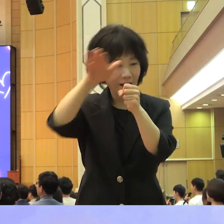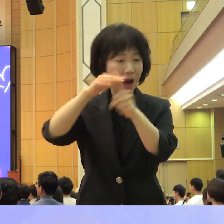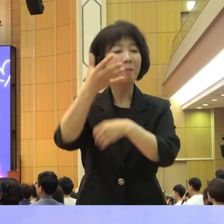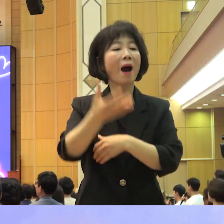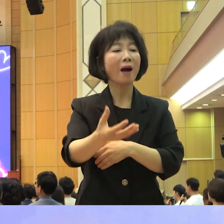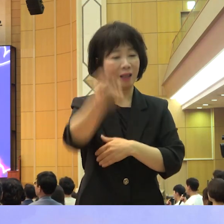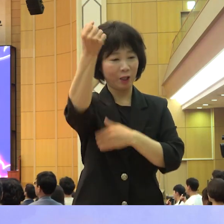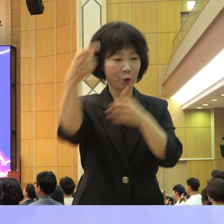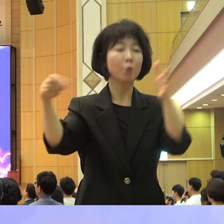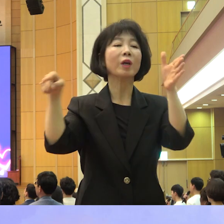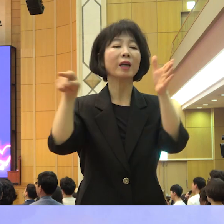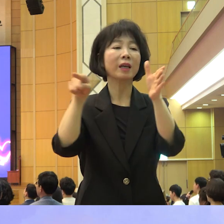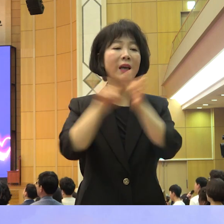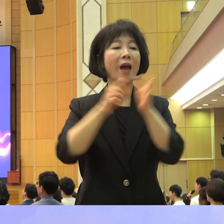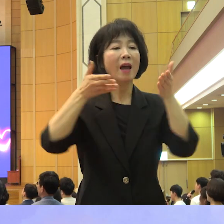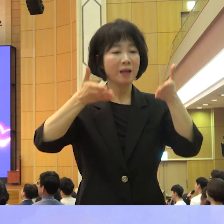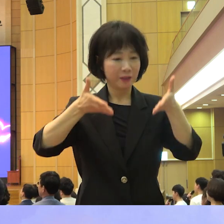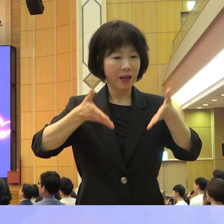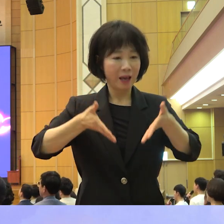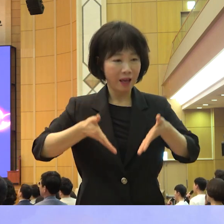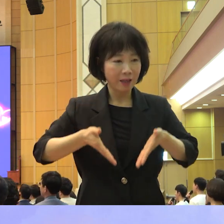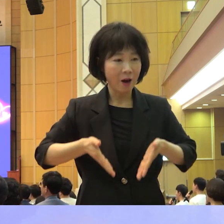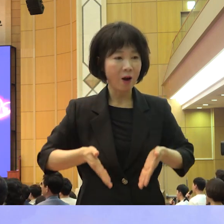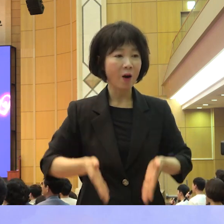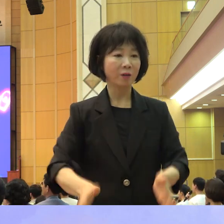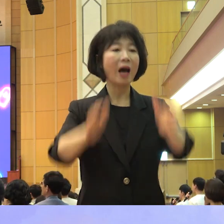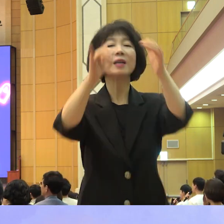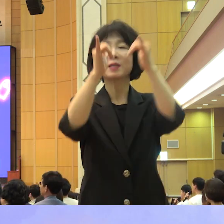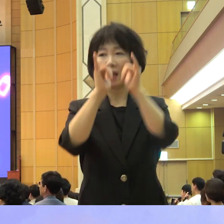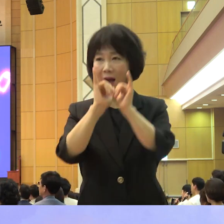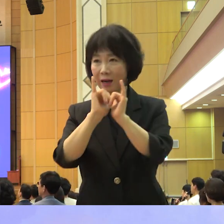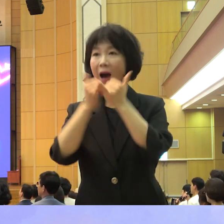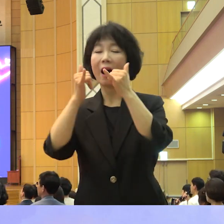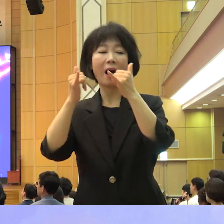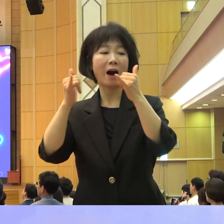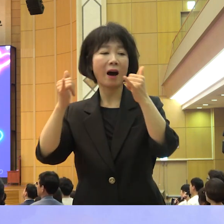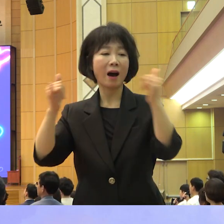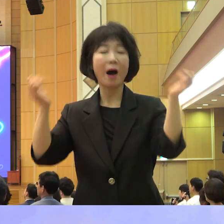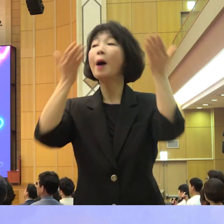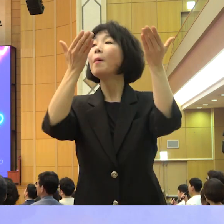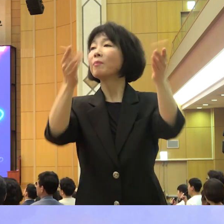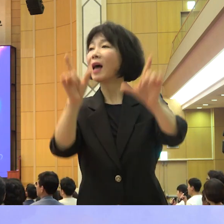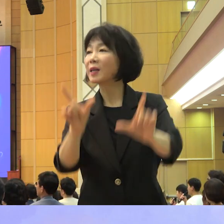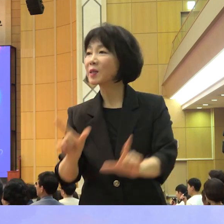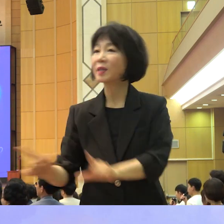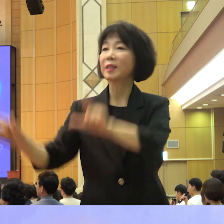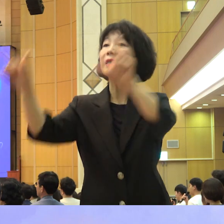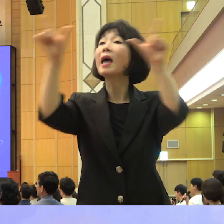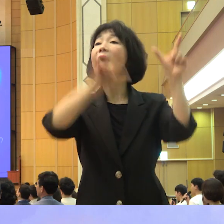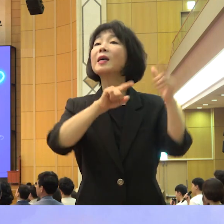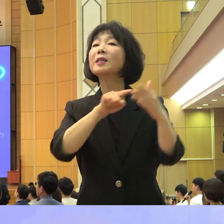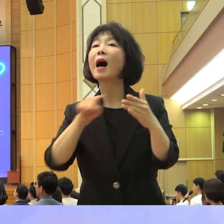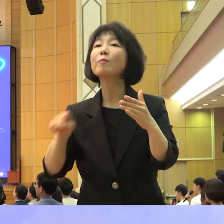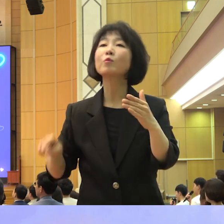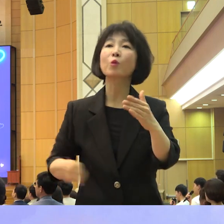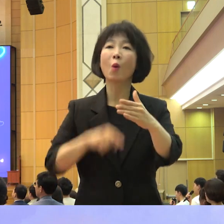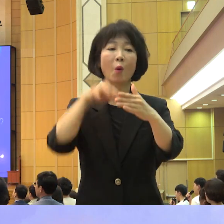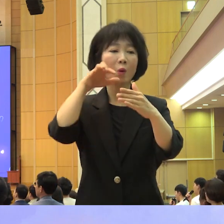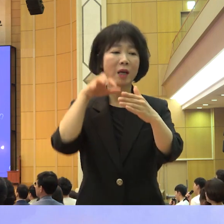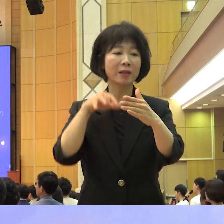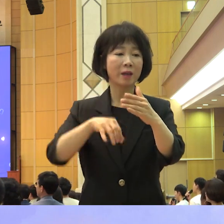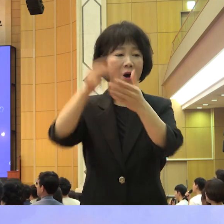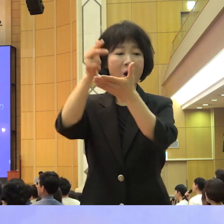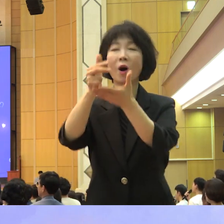당신은 사랑받기 위해 태어난 사람, 당신의 삶